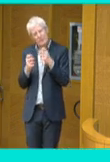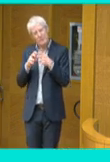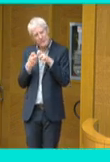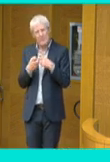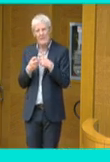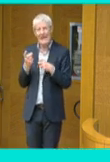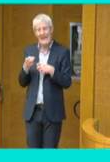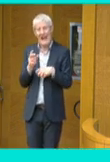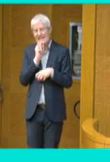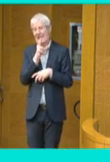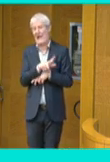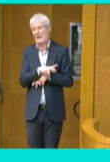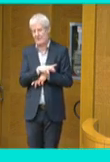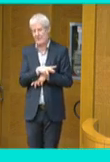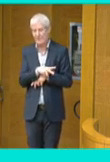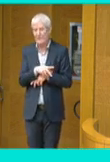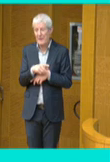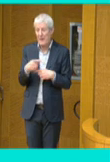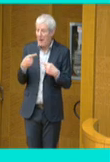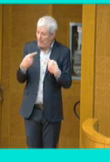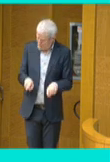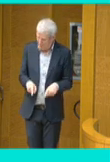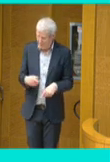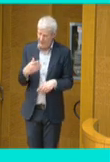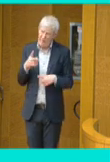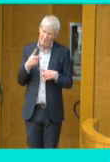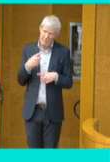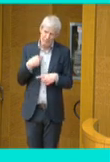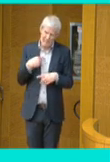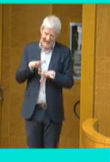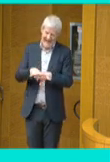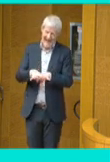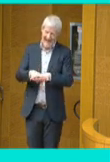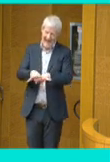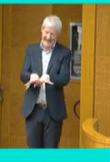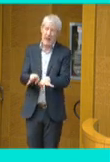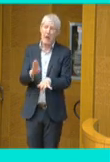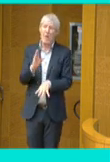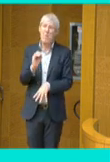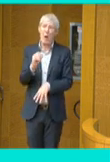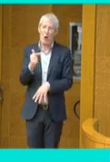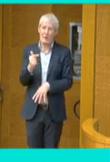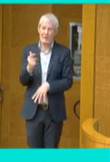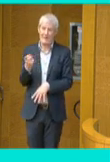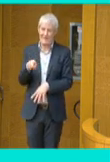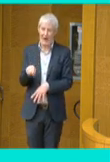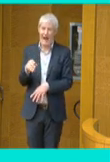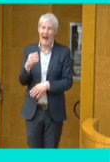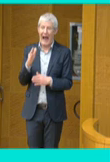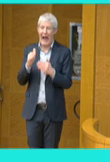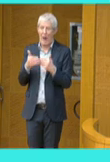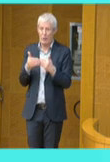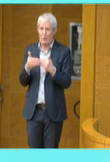E con questo vorrei ringraziare a nome di tutta la rete Bot for Autism, a nome del